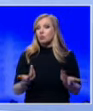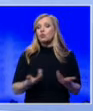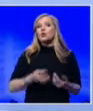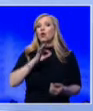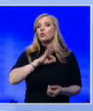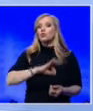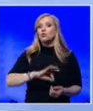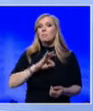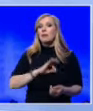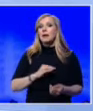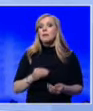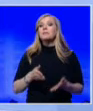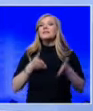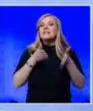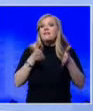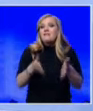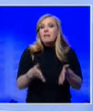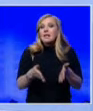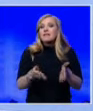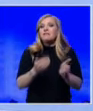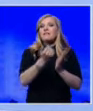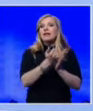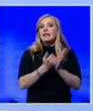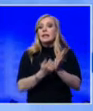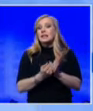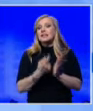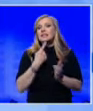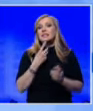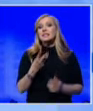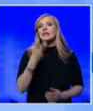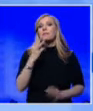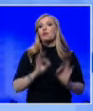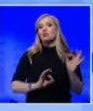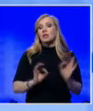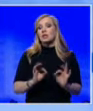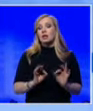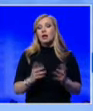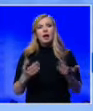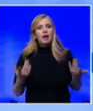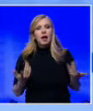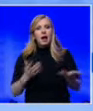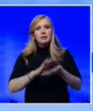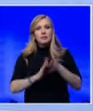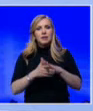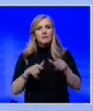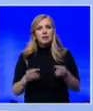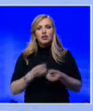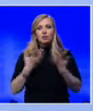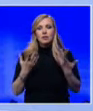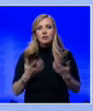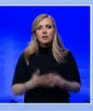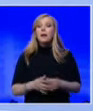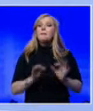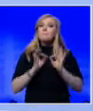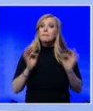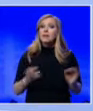успеем да се вместим в мастрихските критерии около 3%, което е свързано с... Как се затягат коланите с една такава ситуация, в която сме поставили? С мерки в